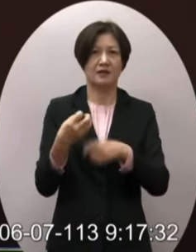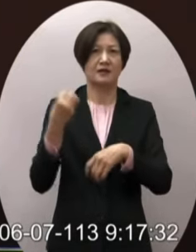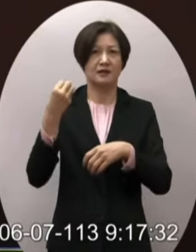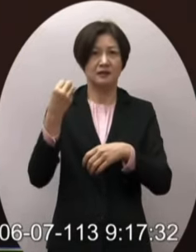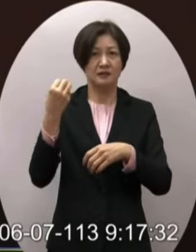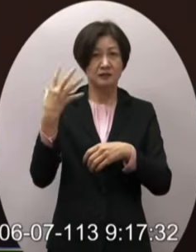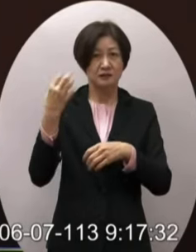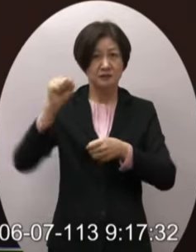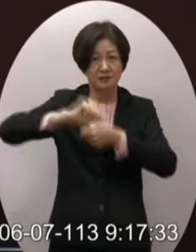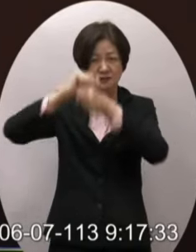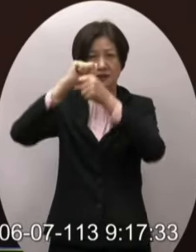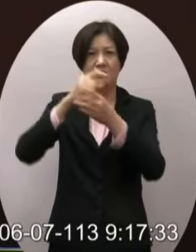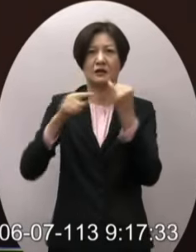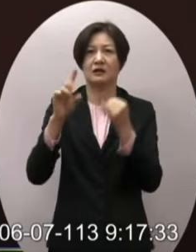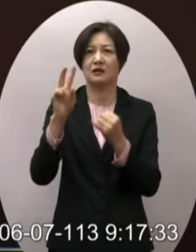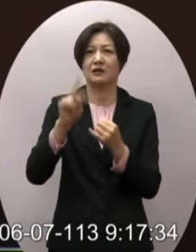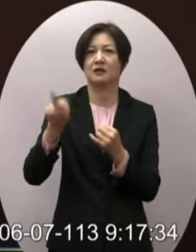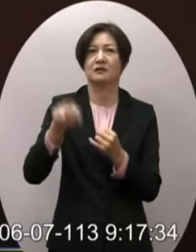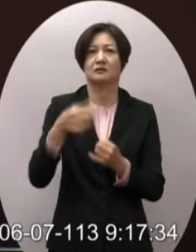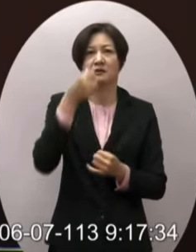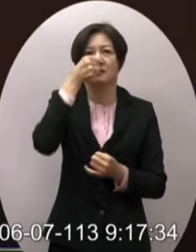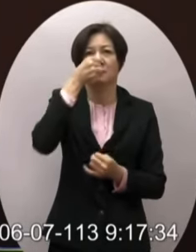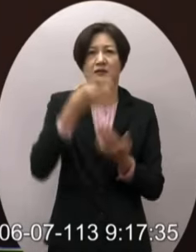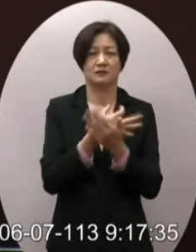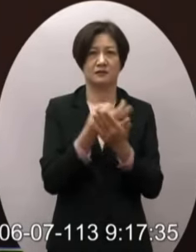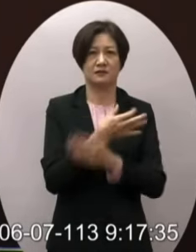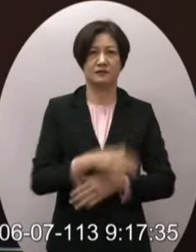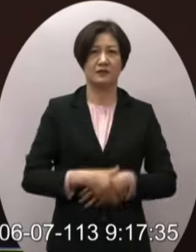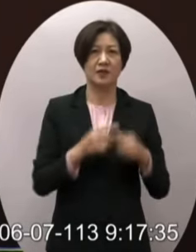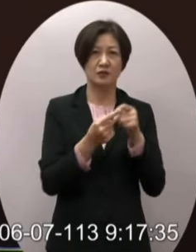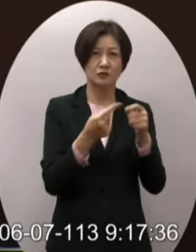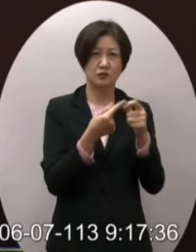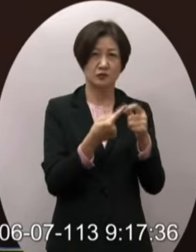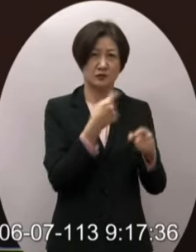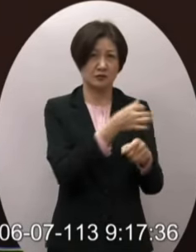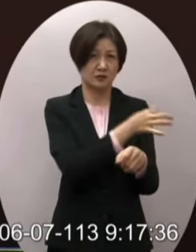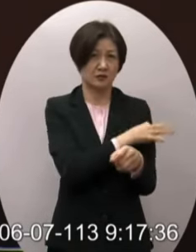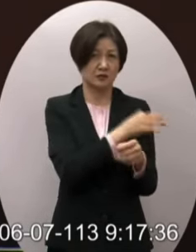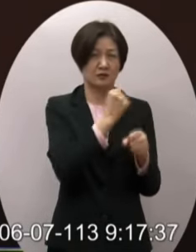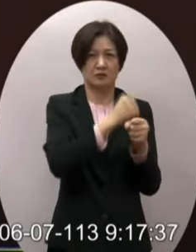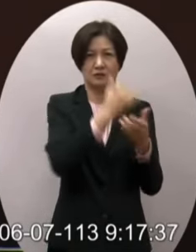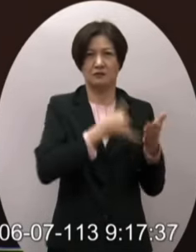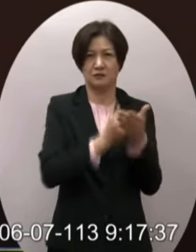有2000位。去年呢，护理师的离职率达到